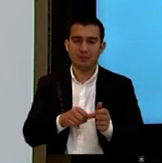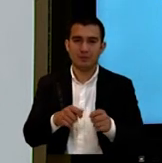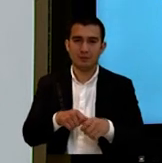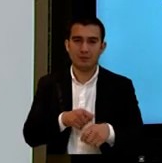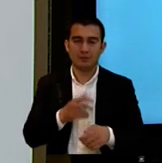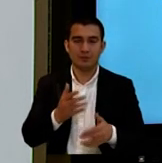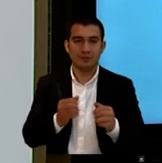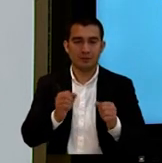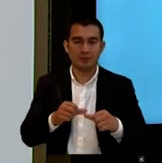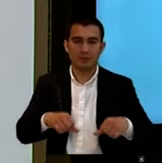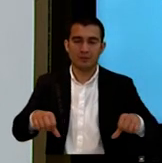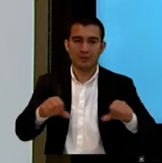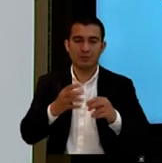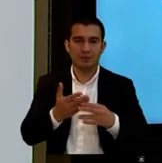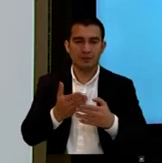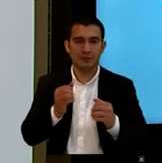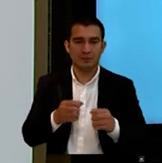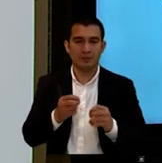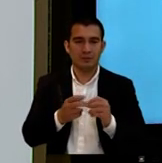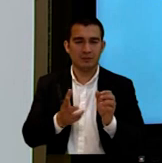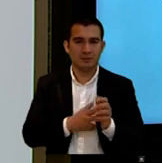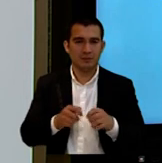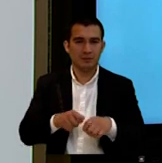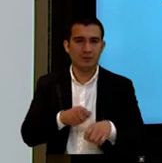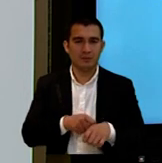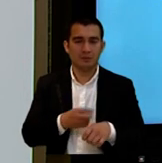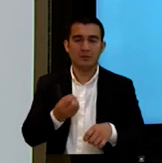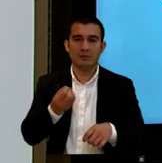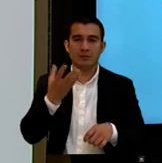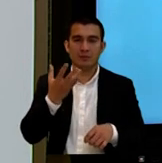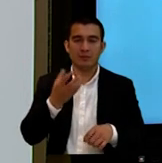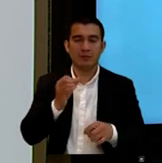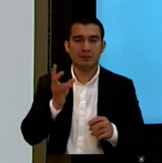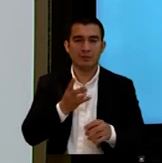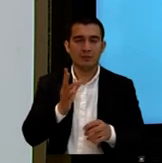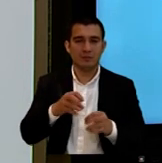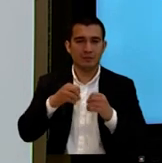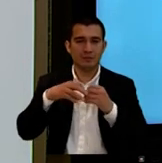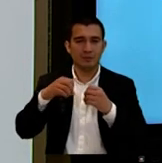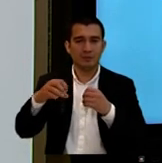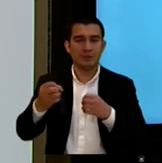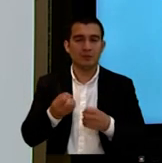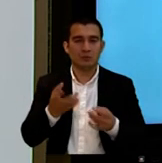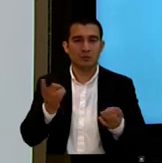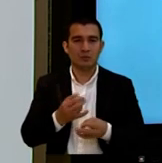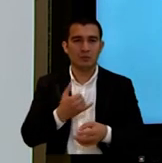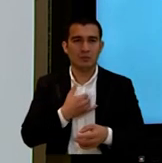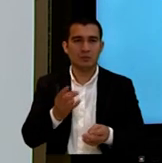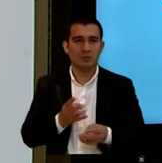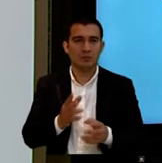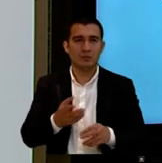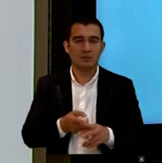Agar maydonning perimetri 18 metr bo'lsa, necha metr chiroqchali tizmalar kerak bo'ladi? E'tibor